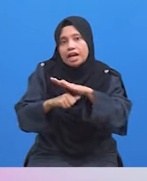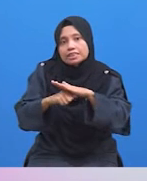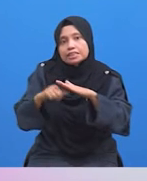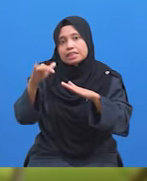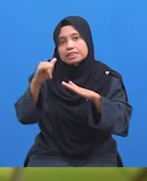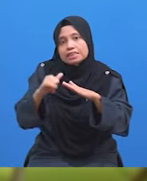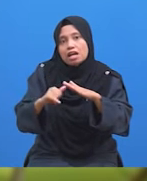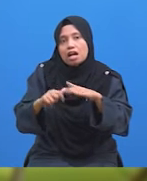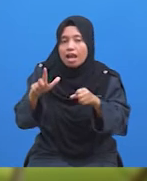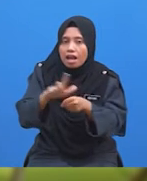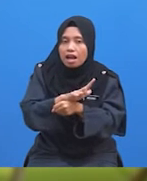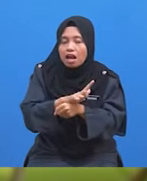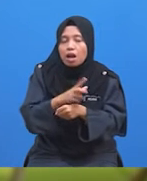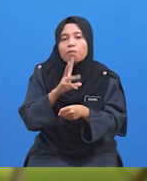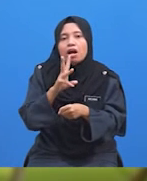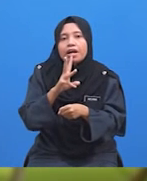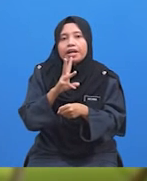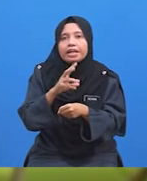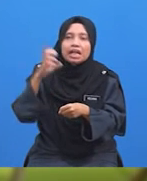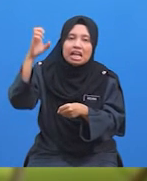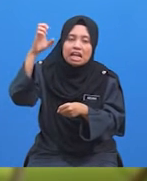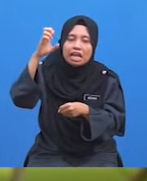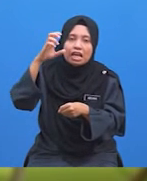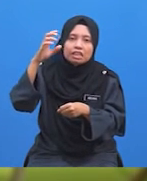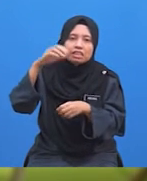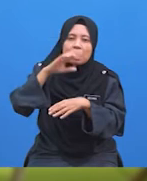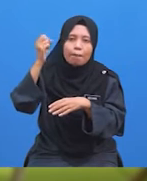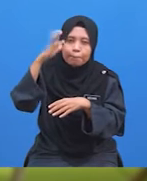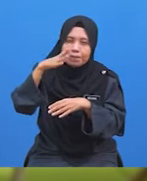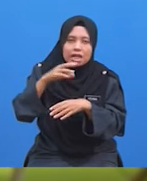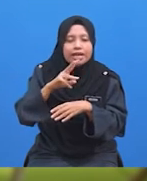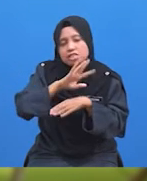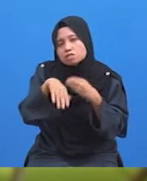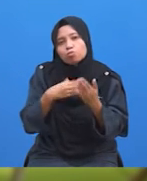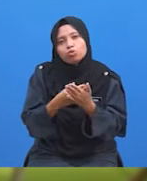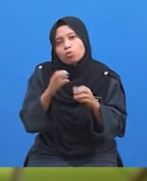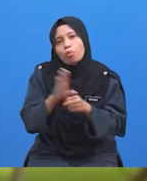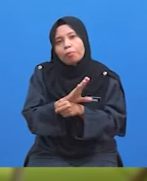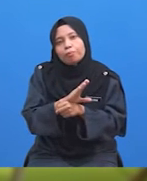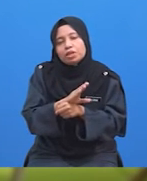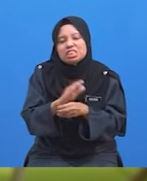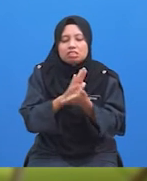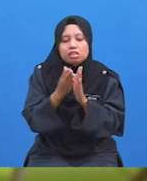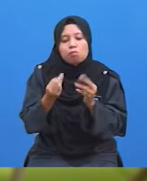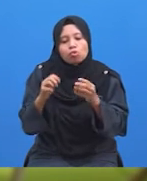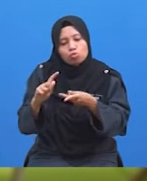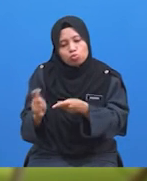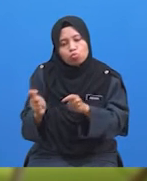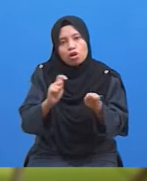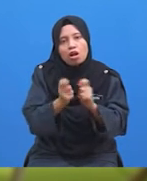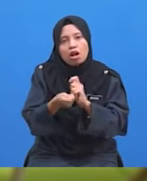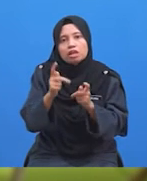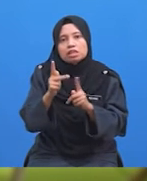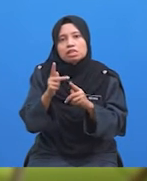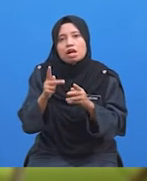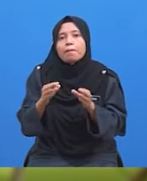Banda seperti bakalan ae elektrik dan teknik komunikasi mendorong penghijrahan ke Banda pembinaan lebih